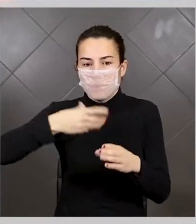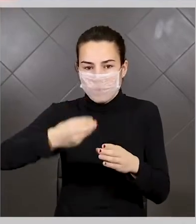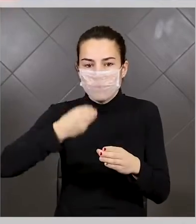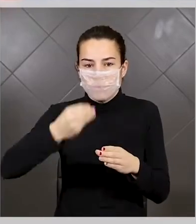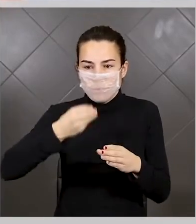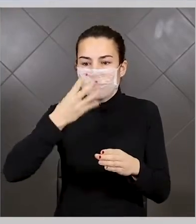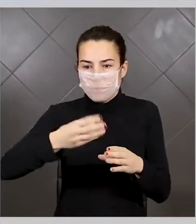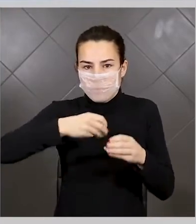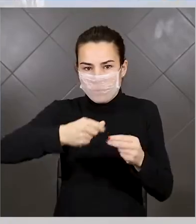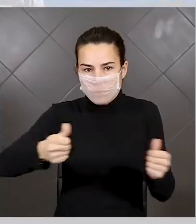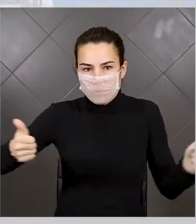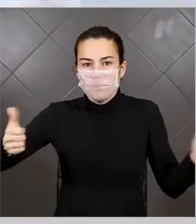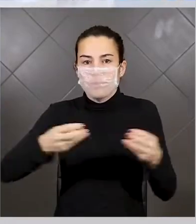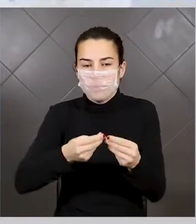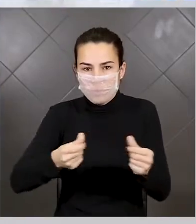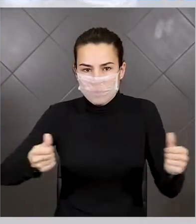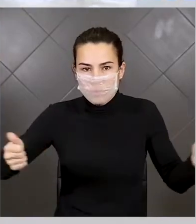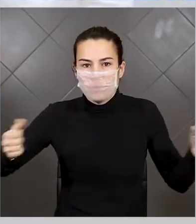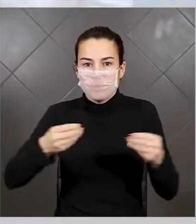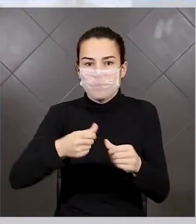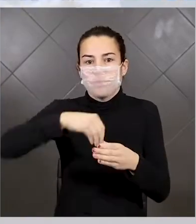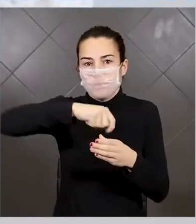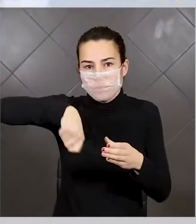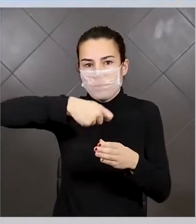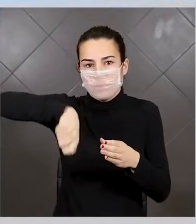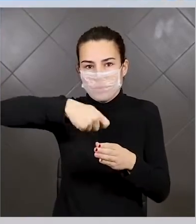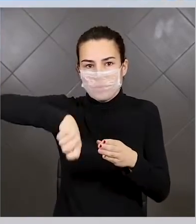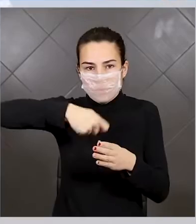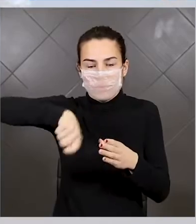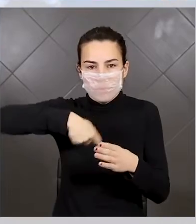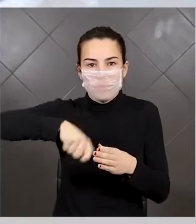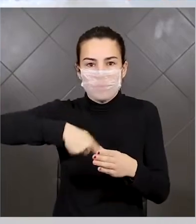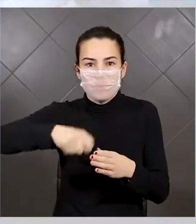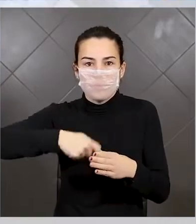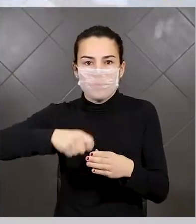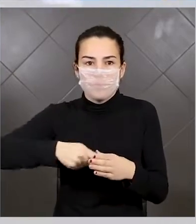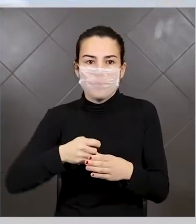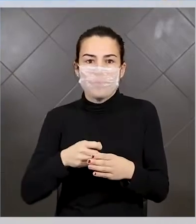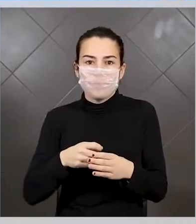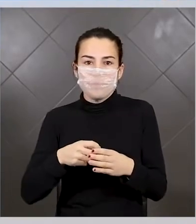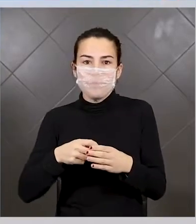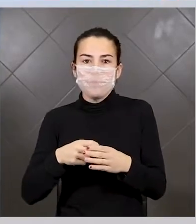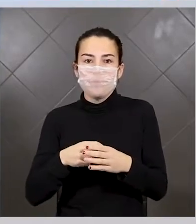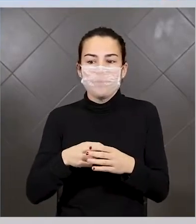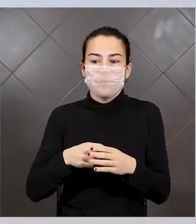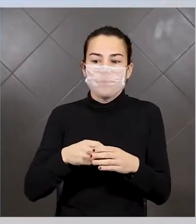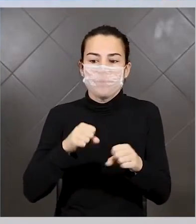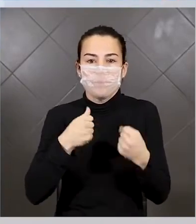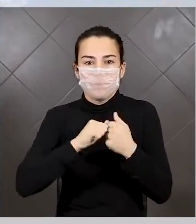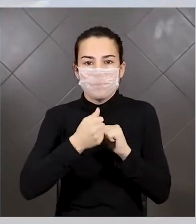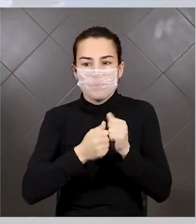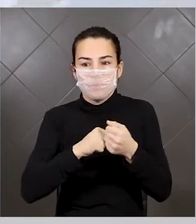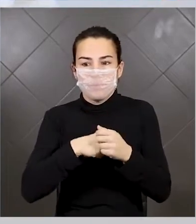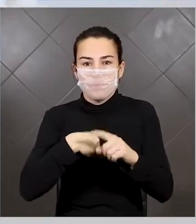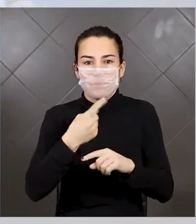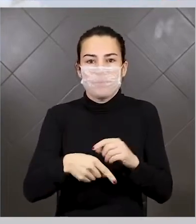la de quas es tira plana per tot, menys ja una agui clara sense mesclar, farà un buix. Això és degut a que teníem